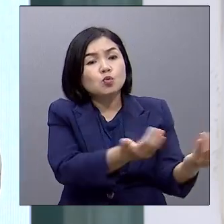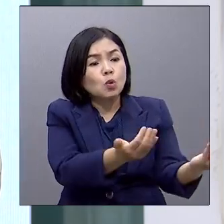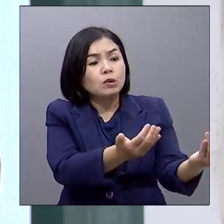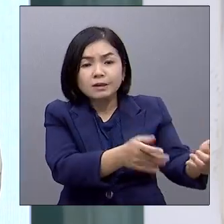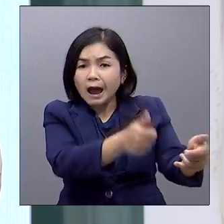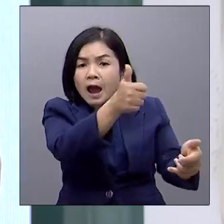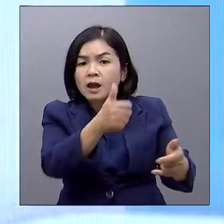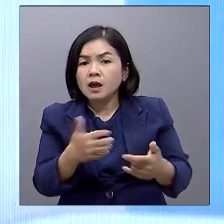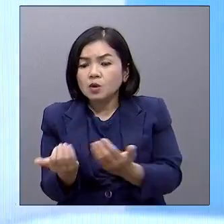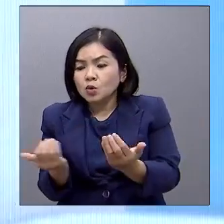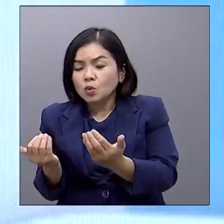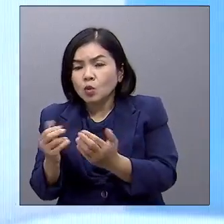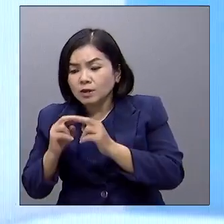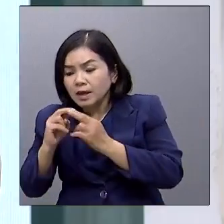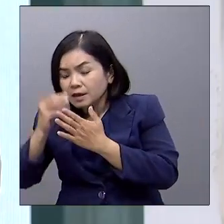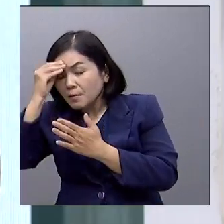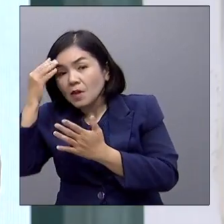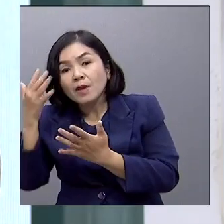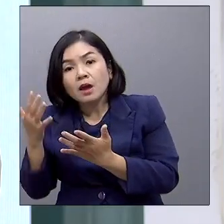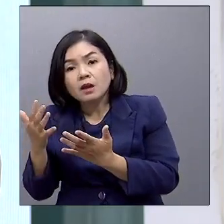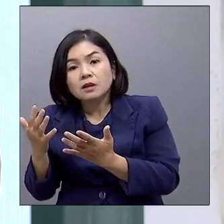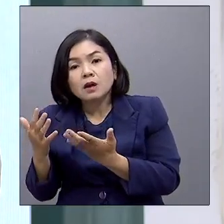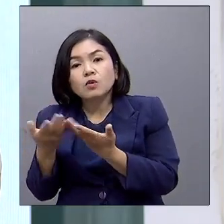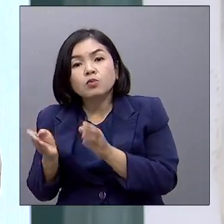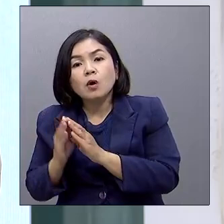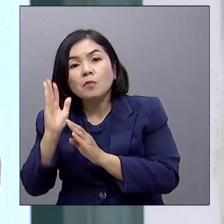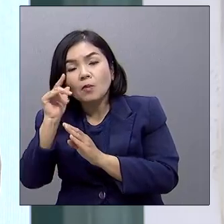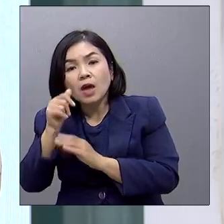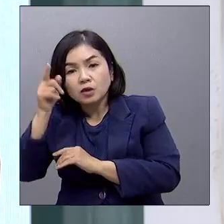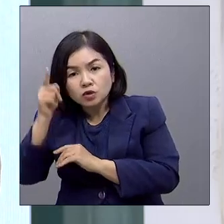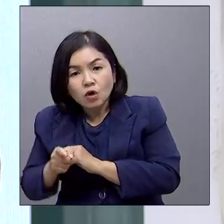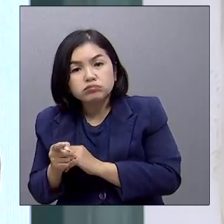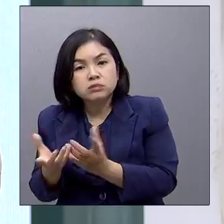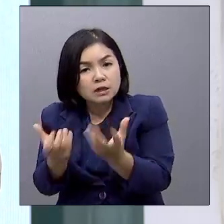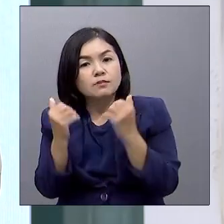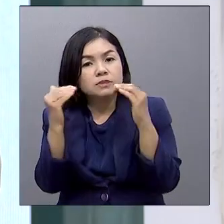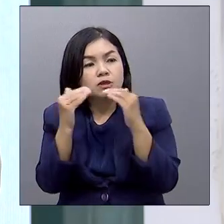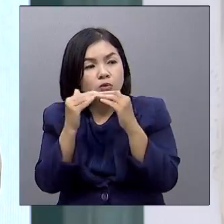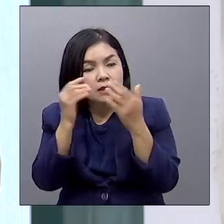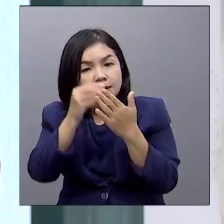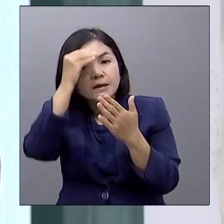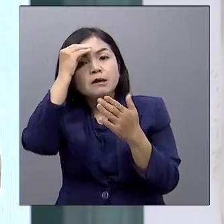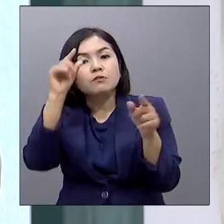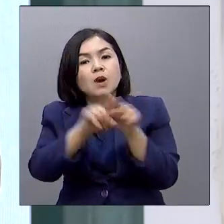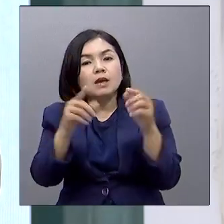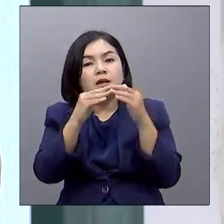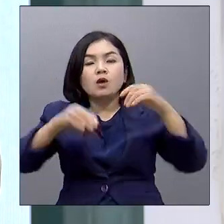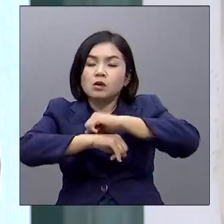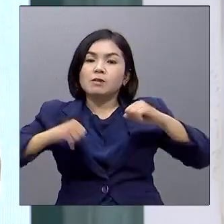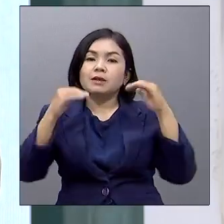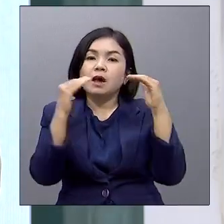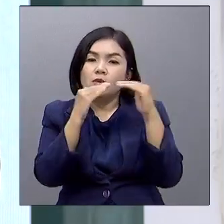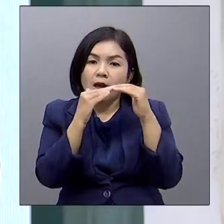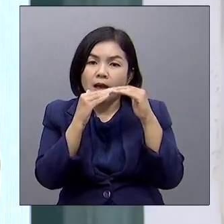ล Albertelepas kijkenถ้พ privord Fal reek 10 เข gัก็ควรจะต้องได้รสิ españถูกิทนี้มักต้องเอาใความ